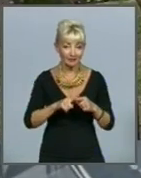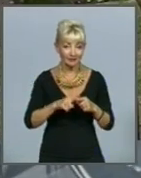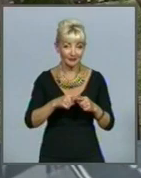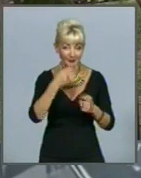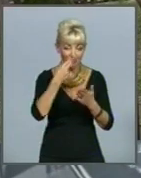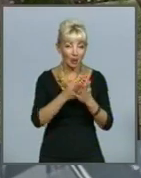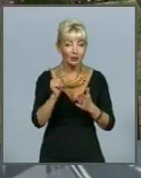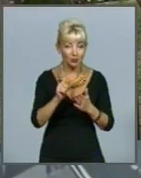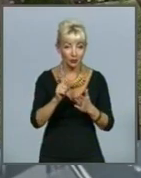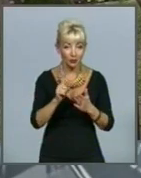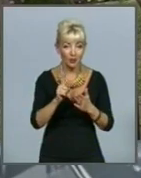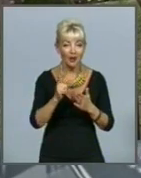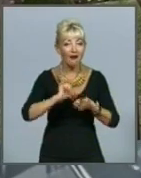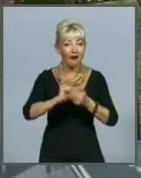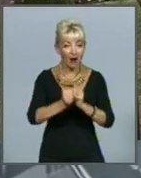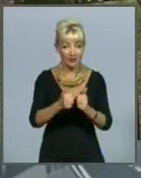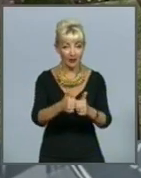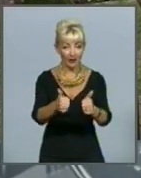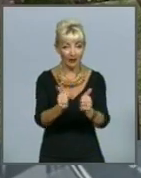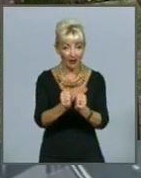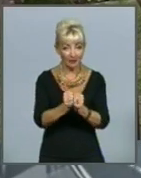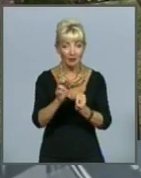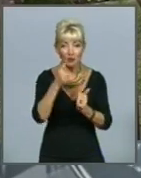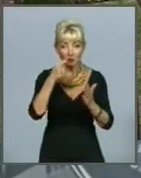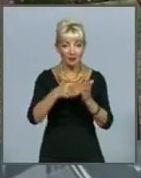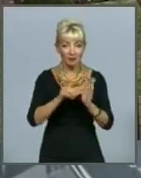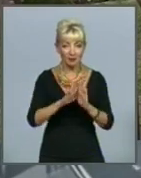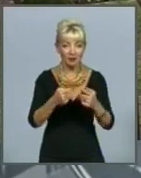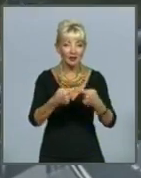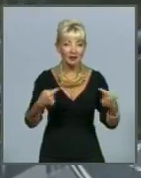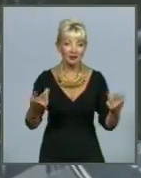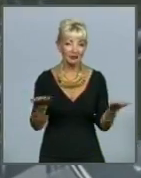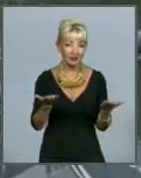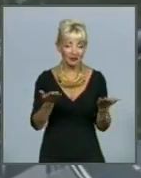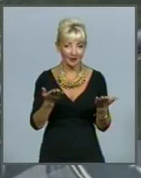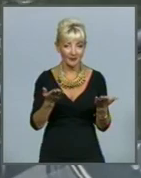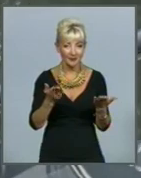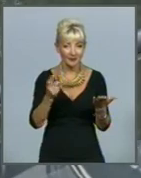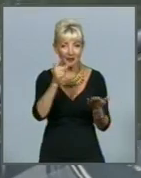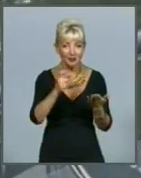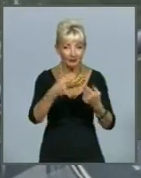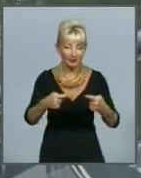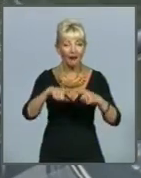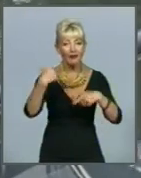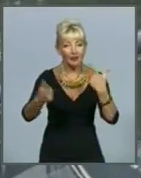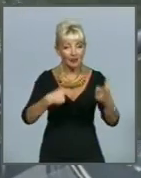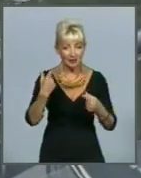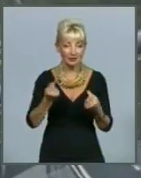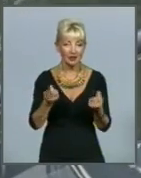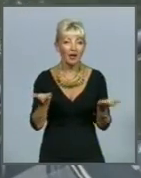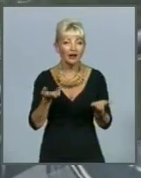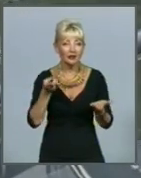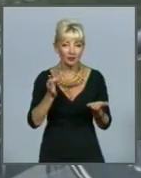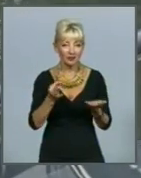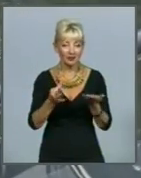выложен камень, чтобы туда не попадали органические какие-то элементы, то есть листья банально, там какие-то, не знаю, насекомые и так